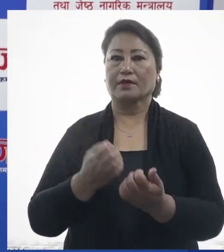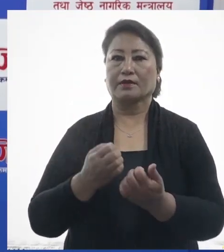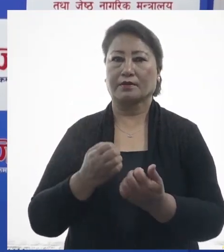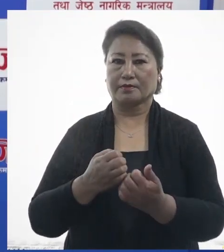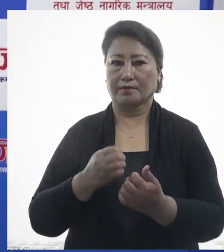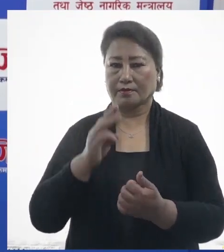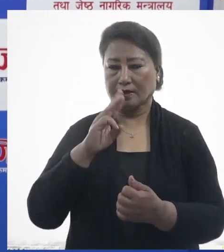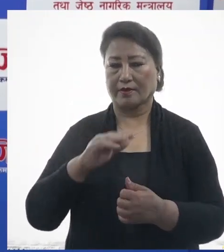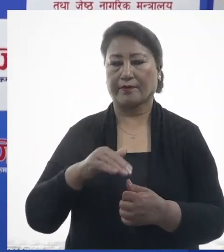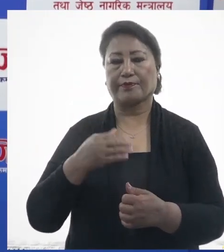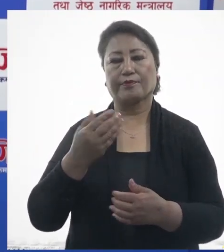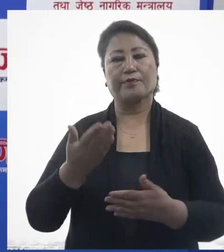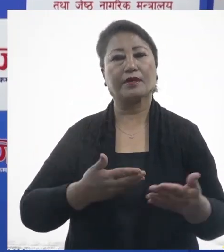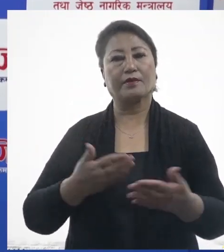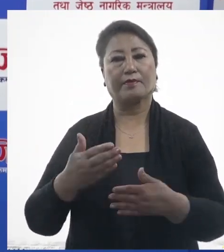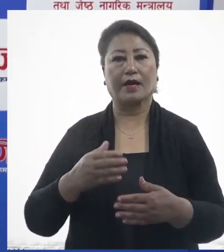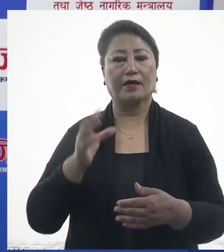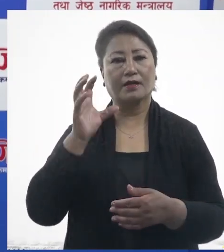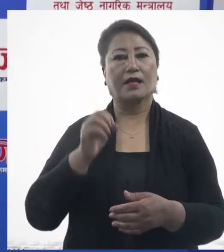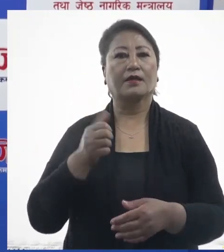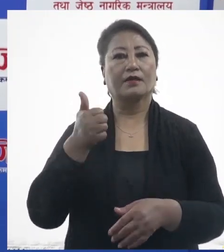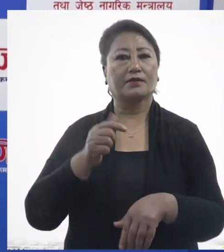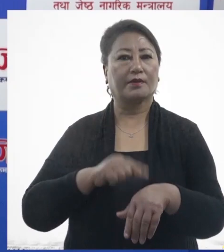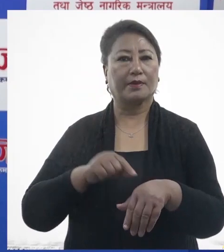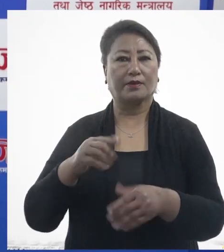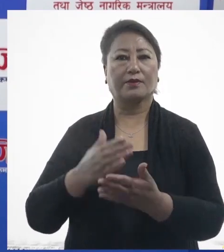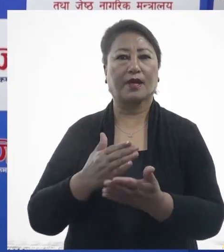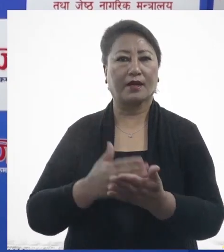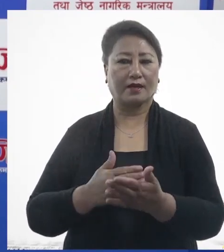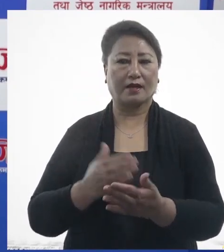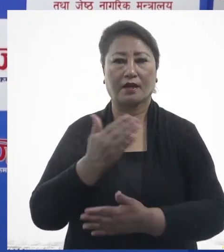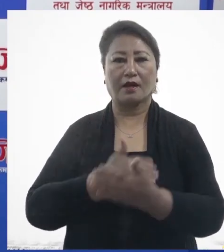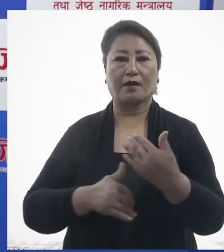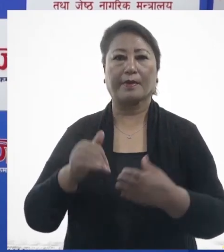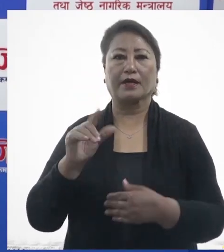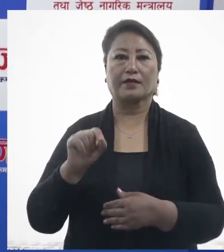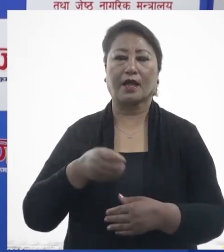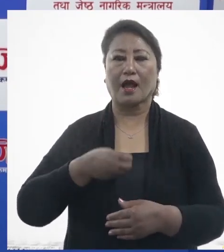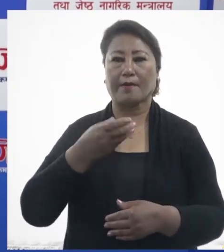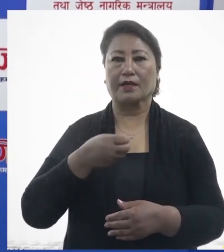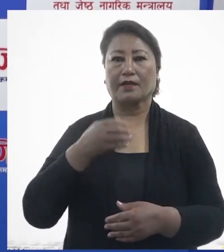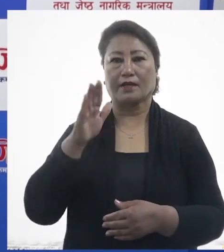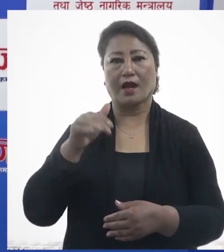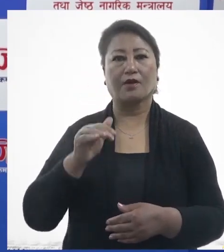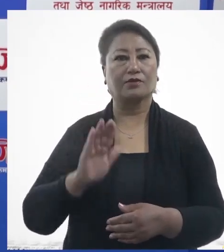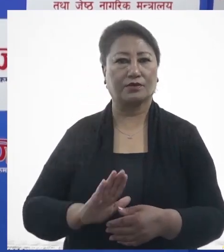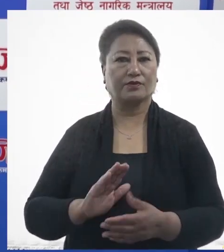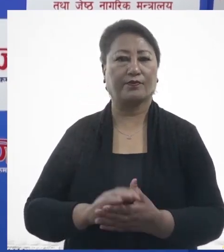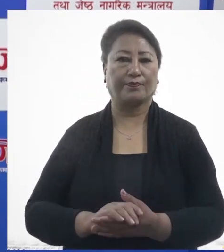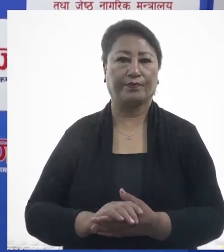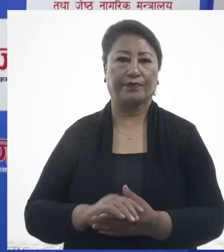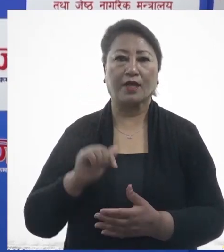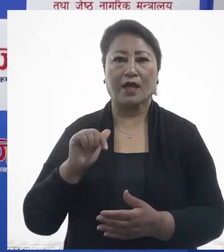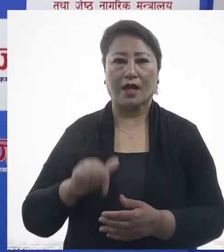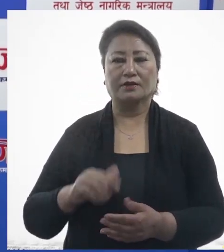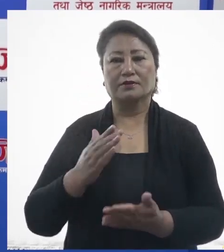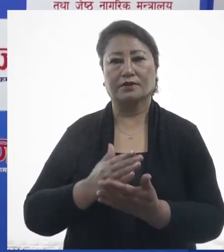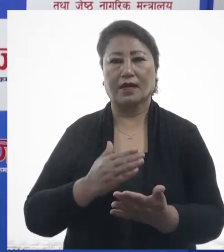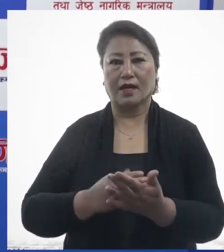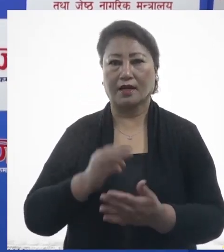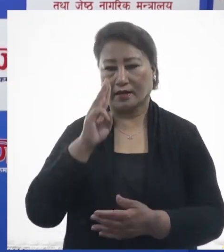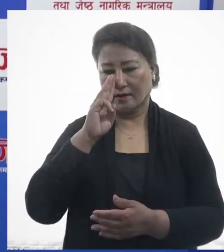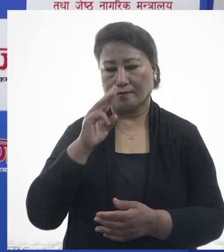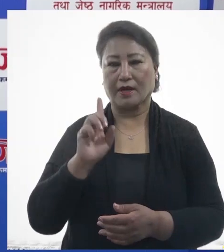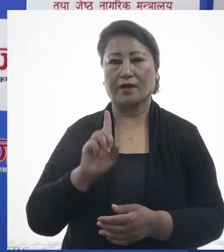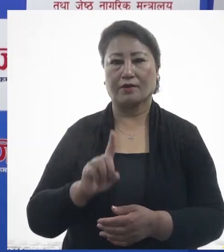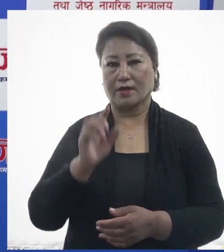टेलिभिजनको पर्दामा प्रत्येक बिहिबार साँझ 6 बजे हामी कार्यक्रम अपाङ्गता आवाज लिएर उपस्थित भइरहेका छौँ आजको